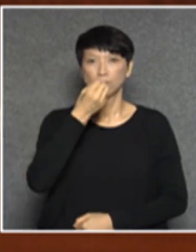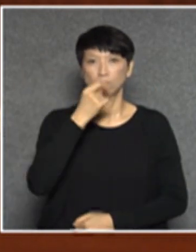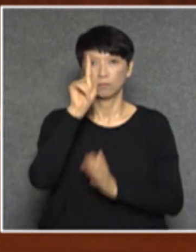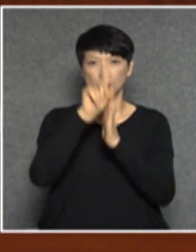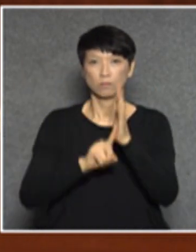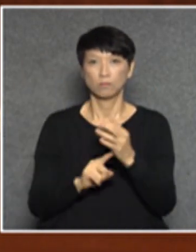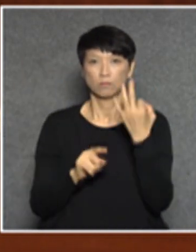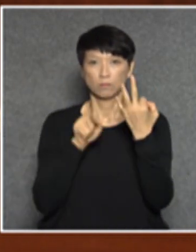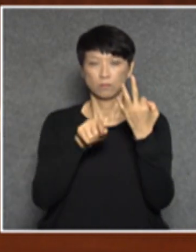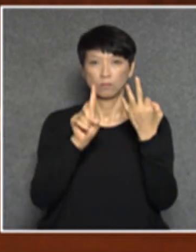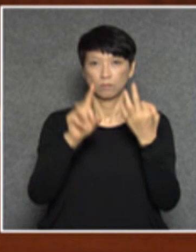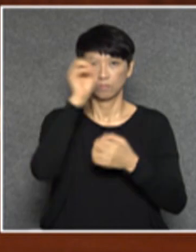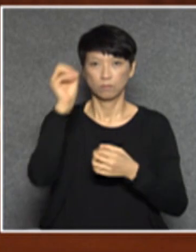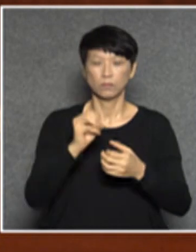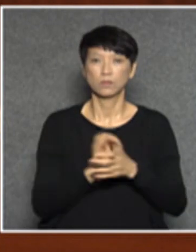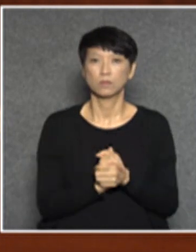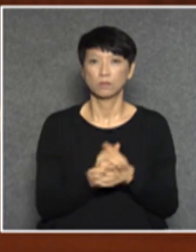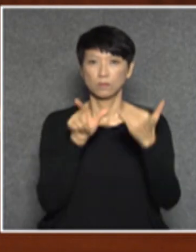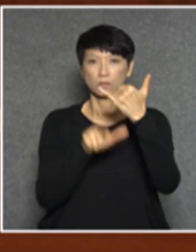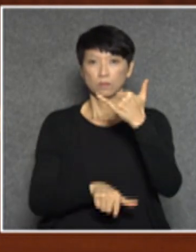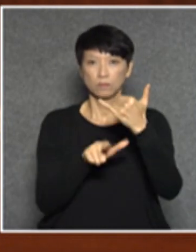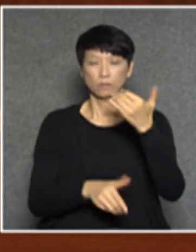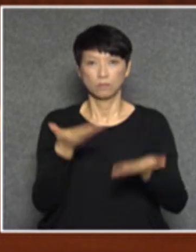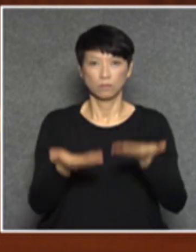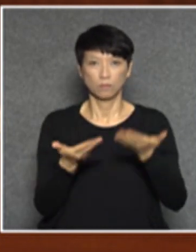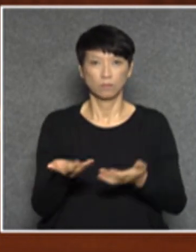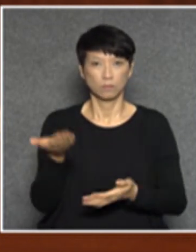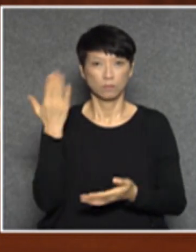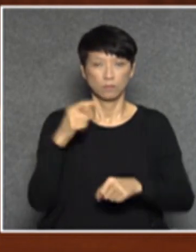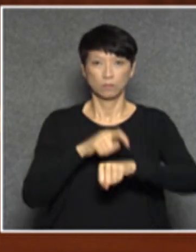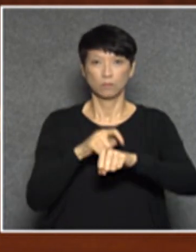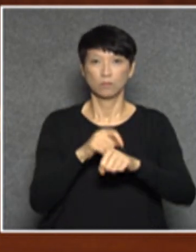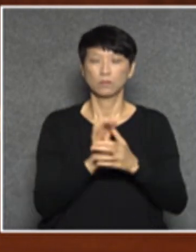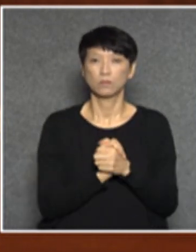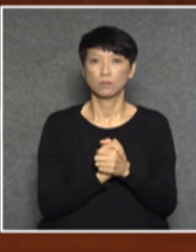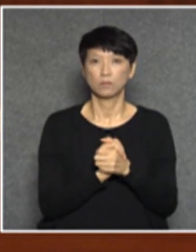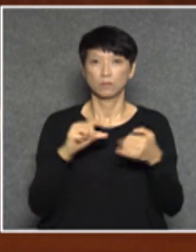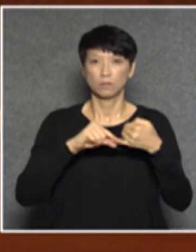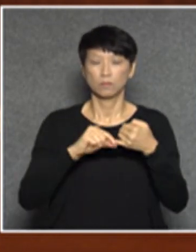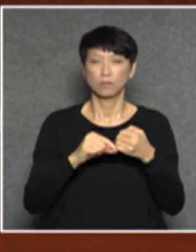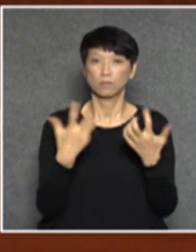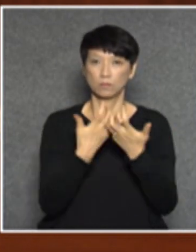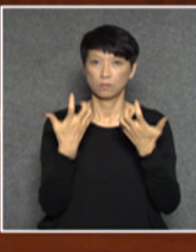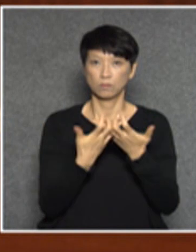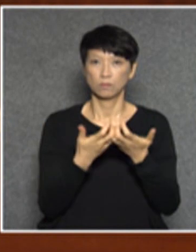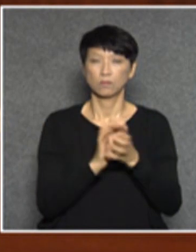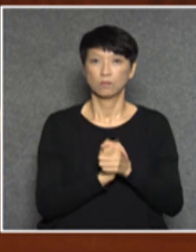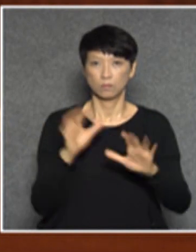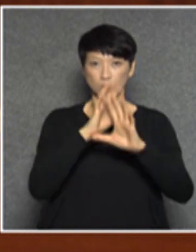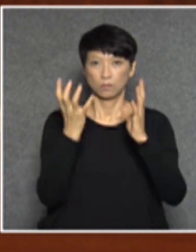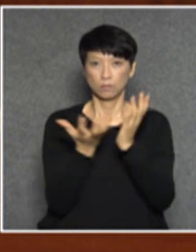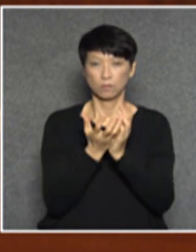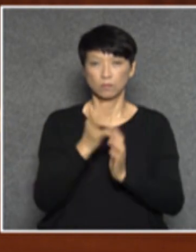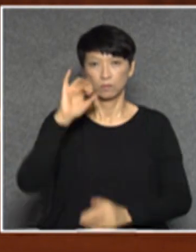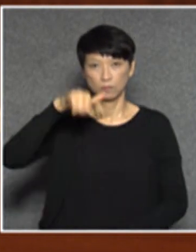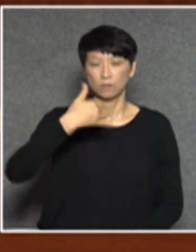3.1%。 今年6月對比去年同期，初步數字顯示總體訪港旅客人數